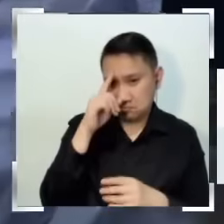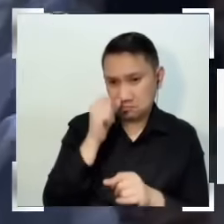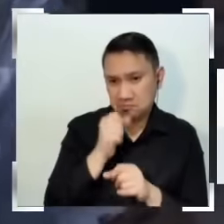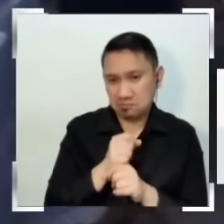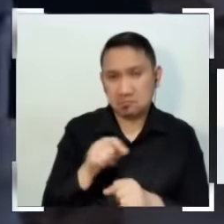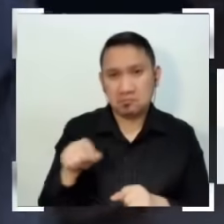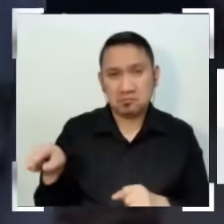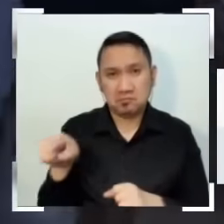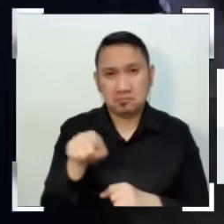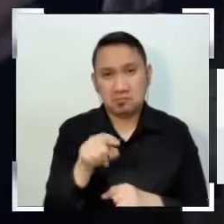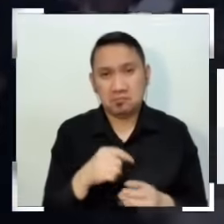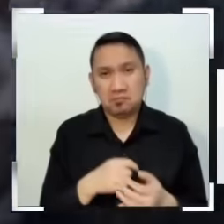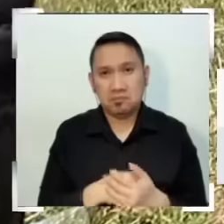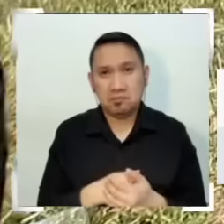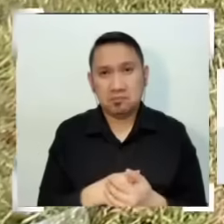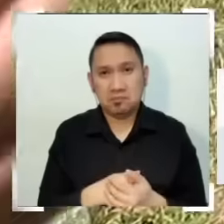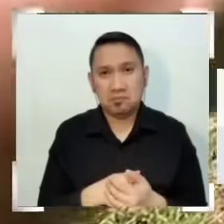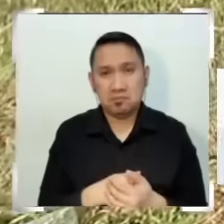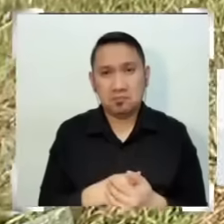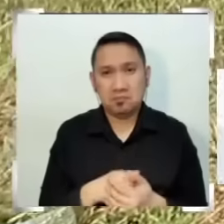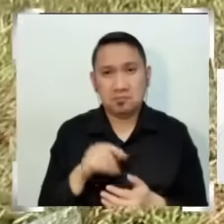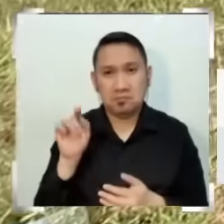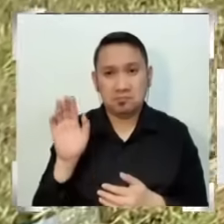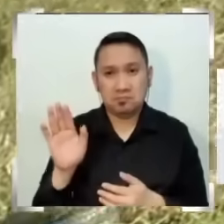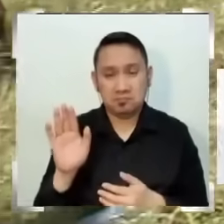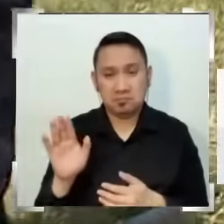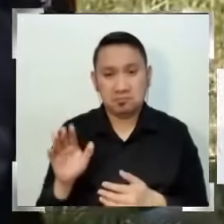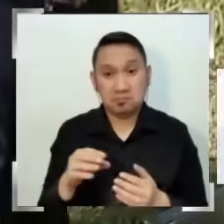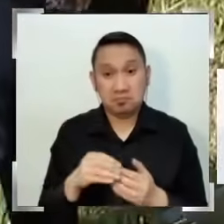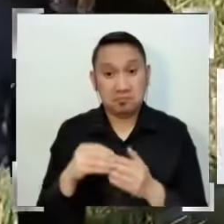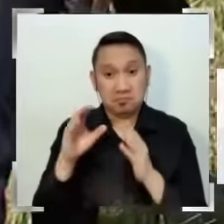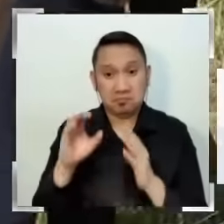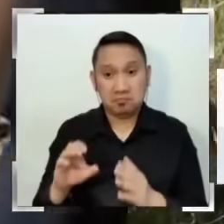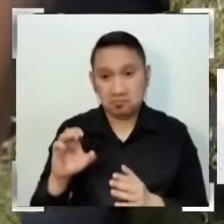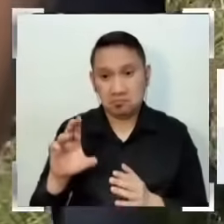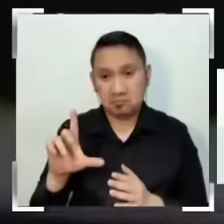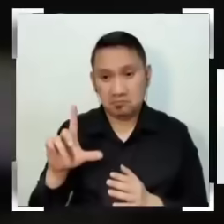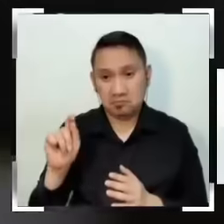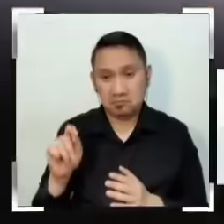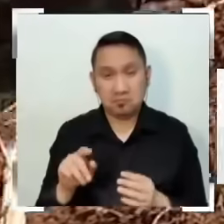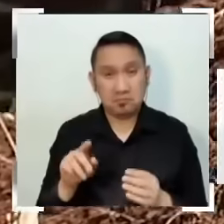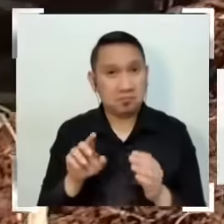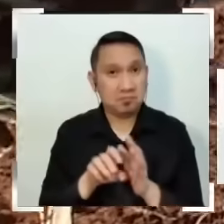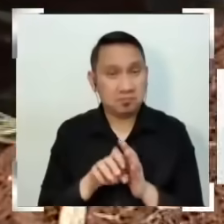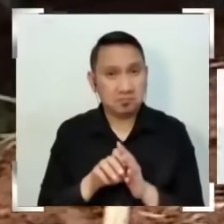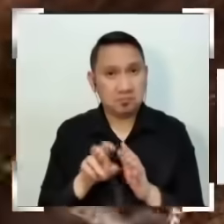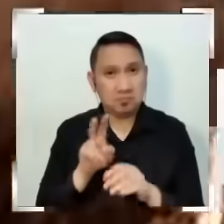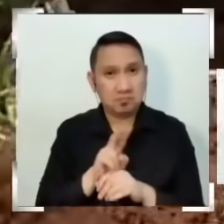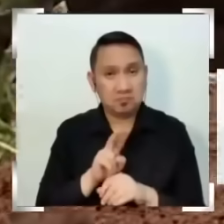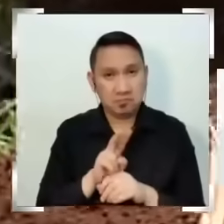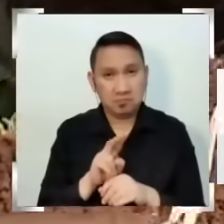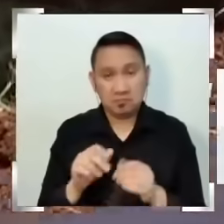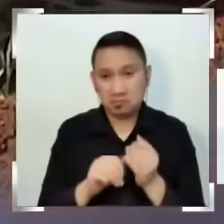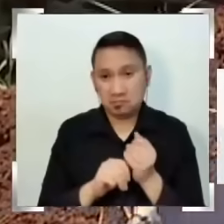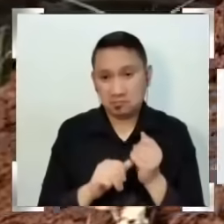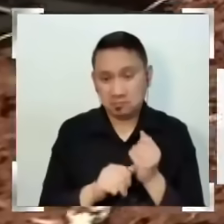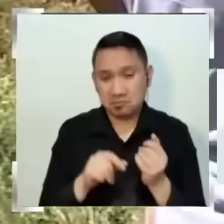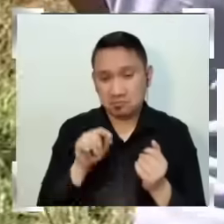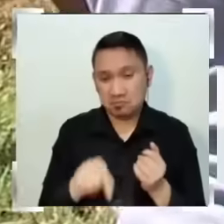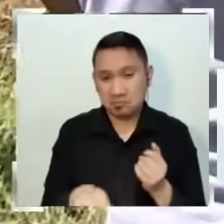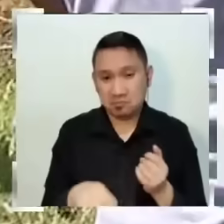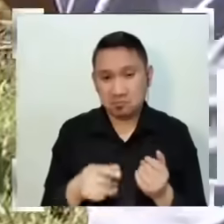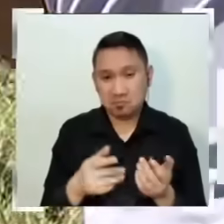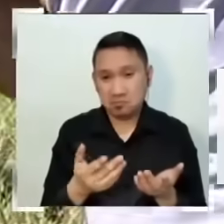towards cult leader. Kabilang sa binanggit ng senador, ang paggamit sa dumi bilang gamot, imbis na ipa-ospital ang mga may